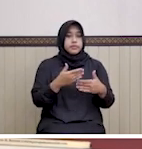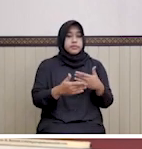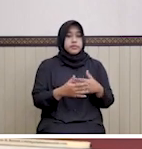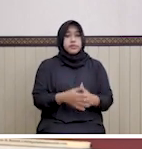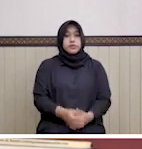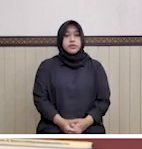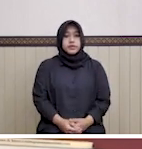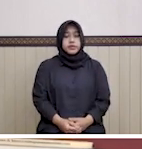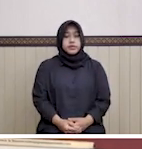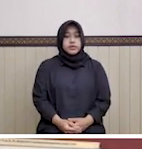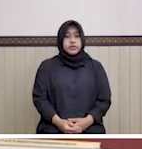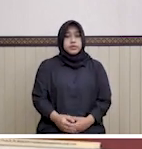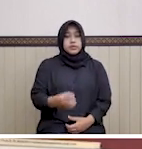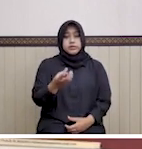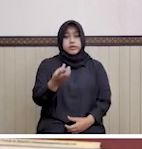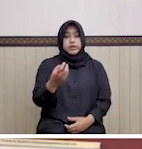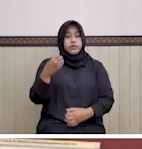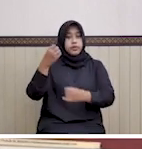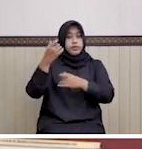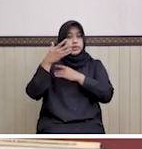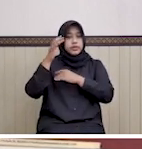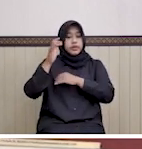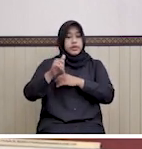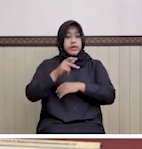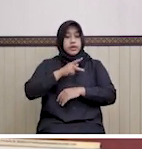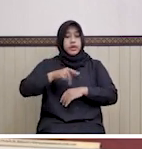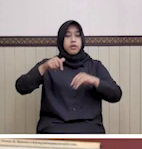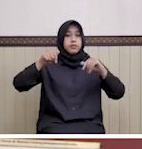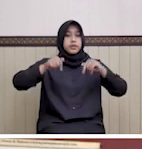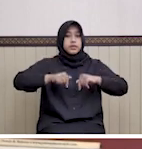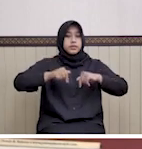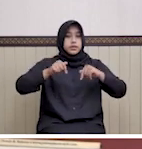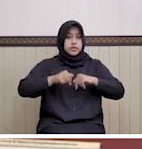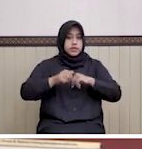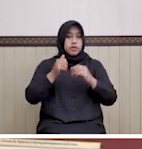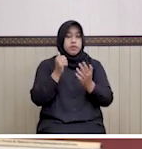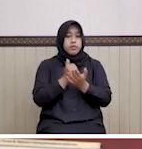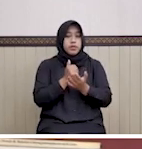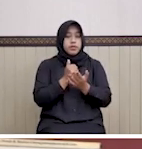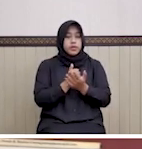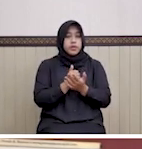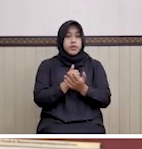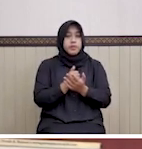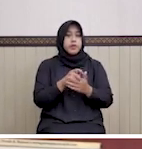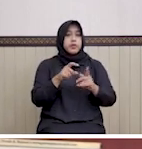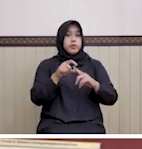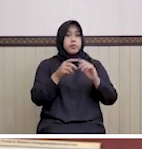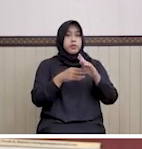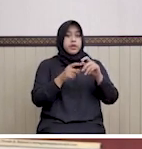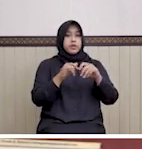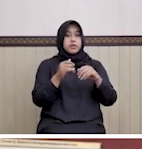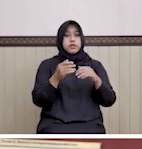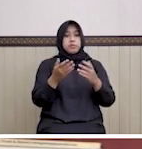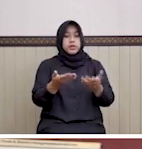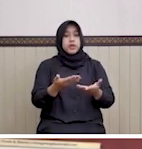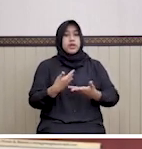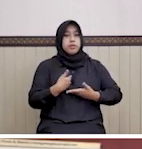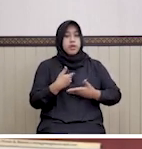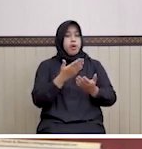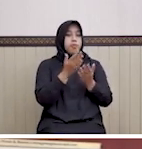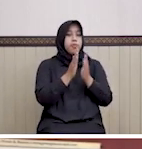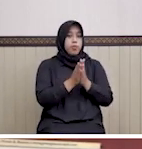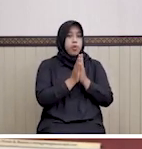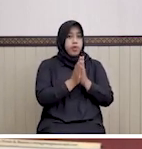eh sedikit menjelaskan terlebih dahulu Kami disini lebih mendominasi pada posisi penerimaan permohonan